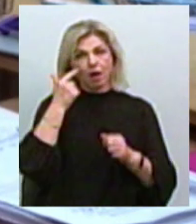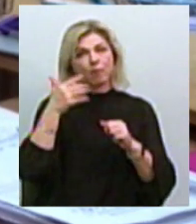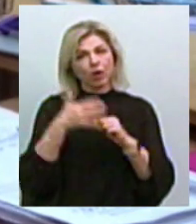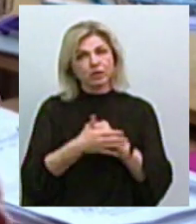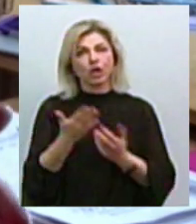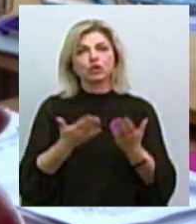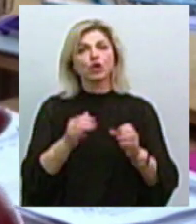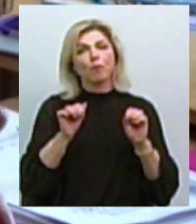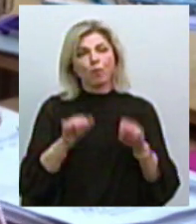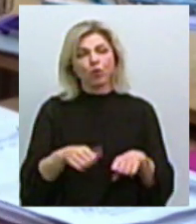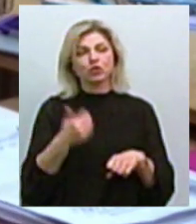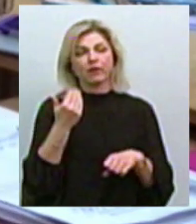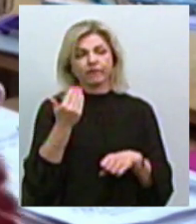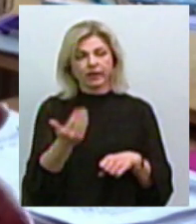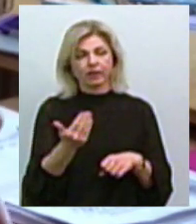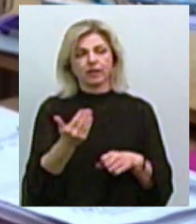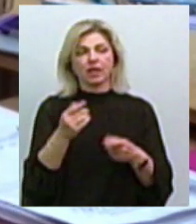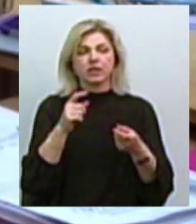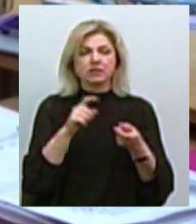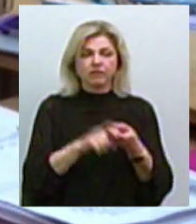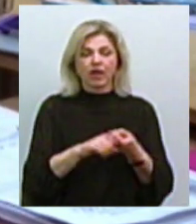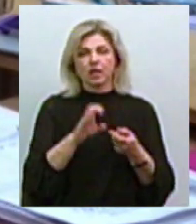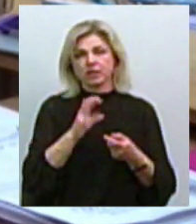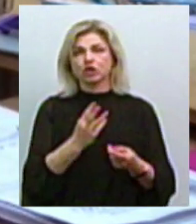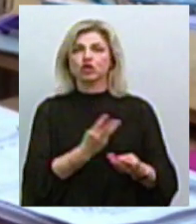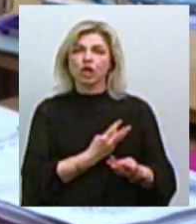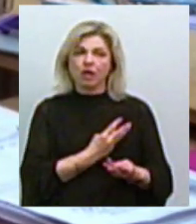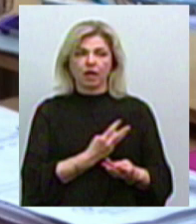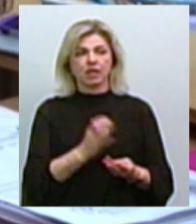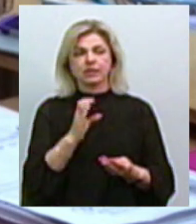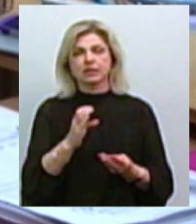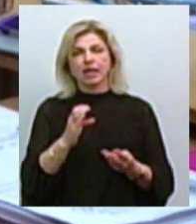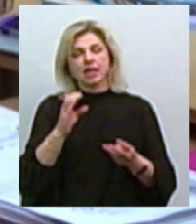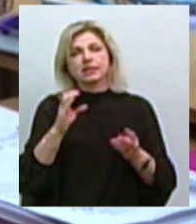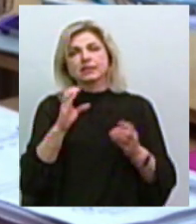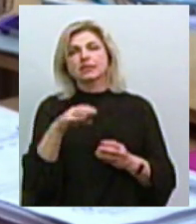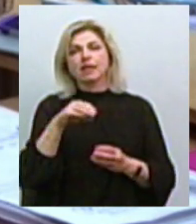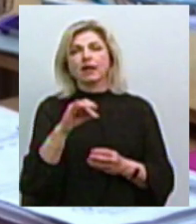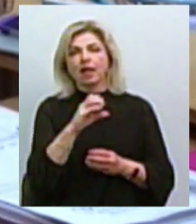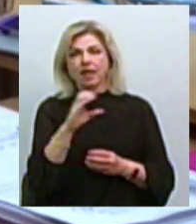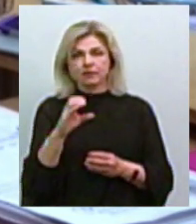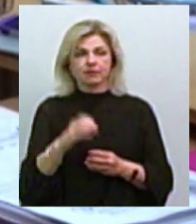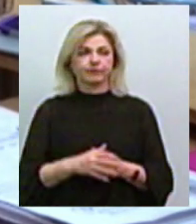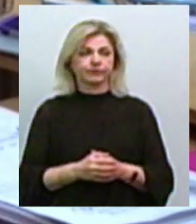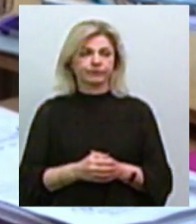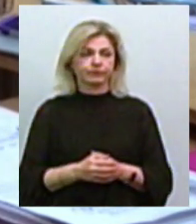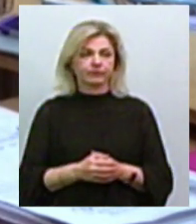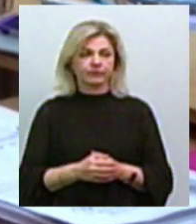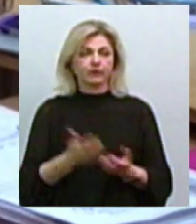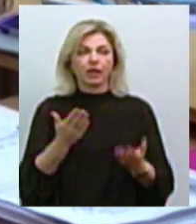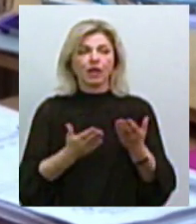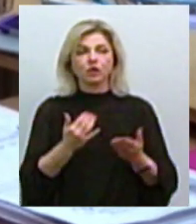він не впорається, я його відправляю на глибоке обстеження. За своїми психологічними та психічними показниками не можуть служити